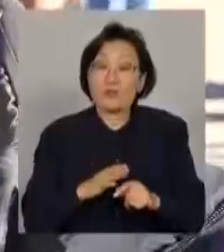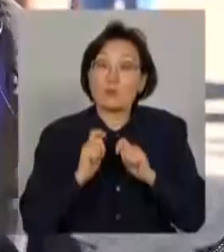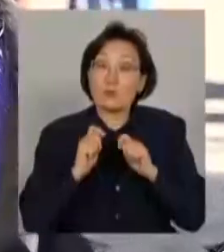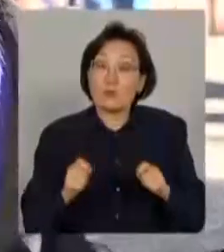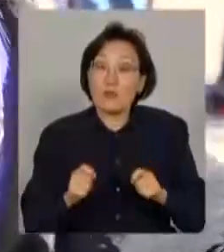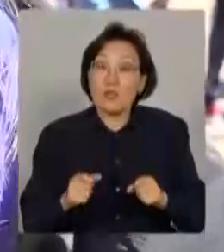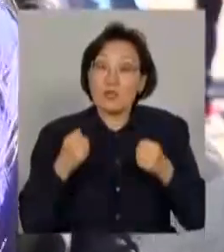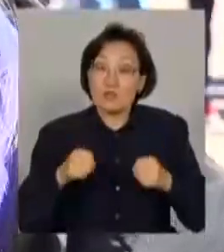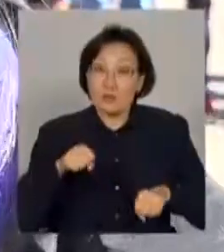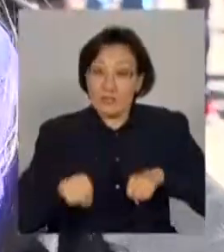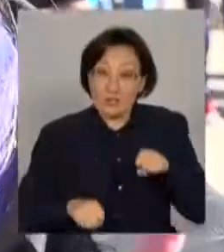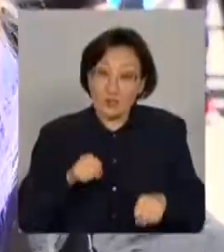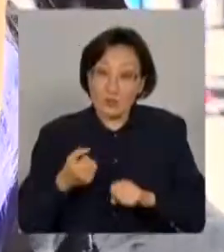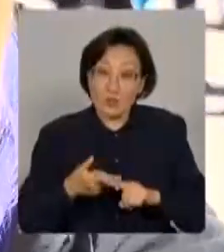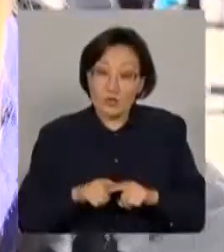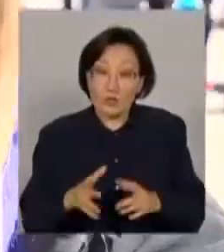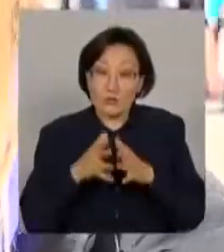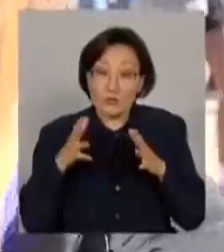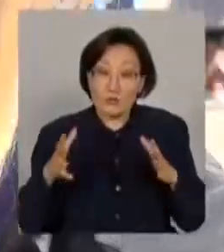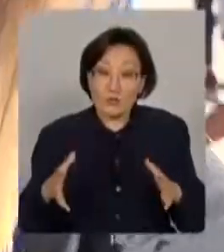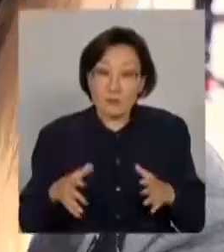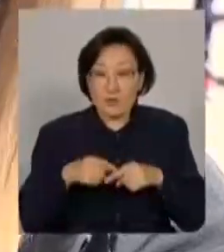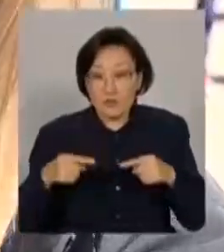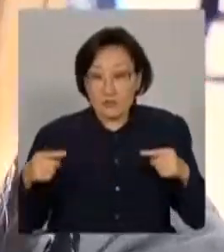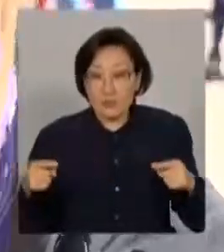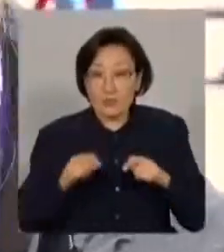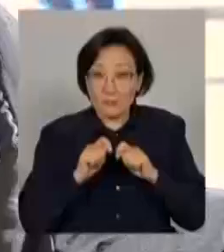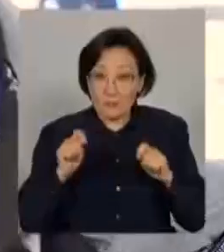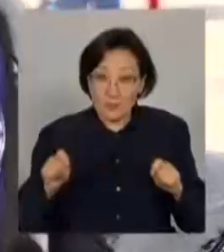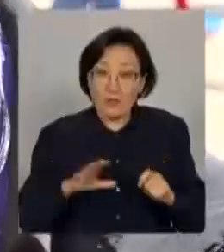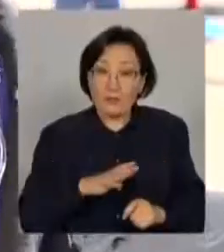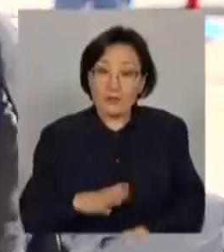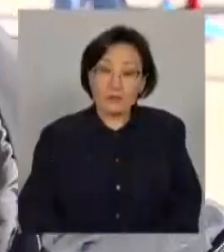спортивный велосипед и очень большое количество других подарков.